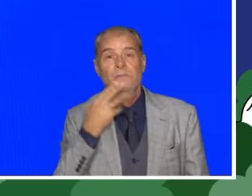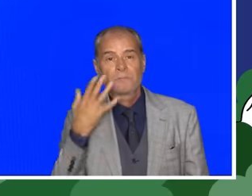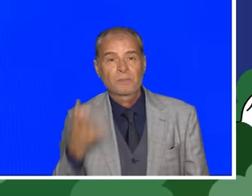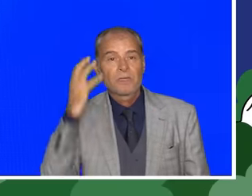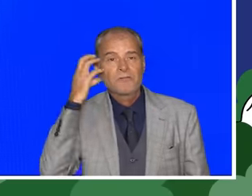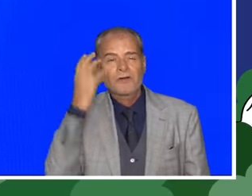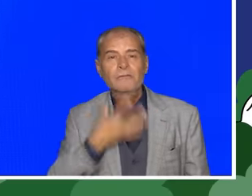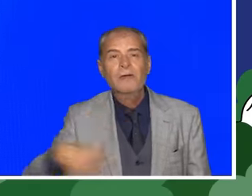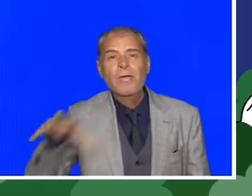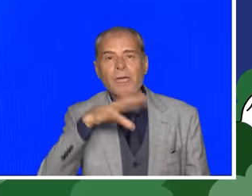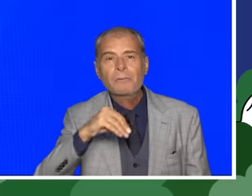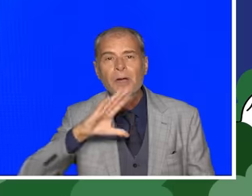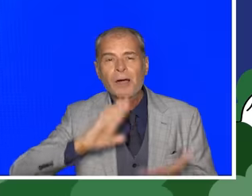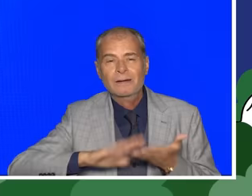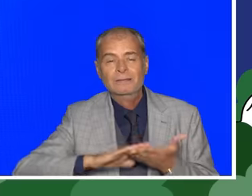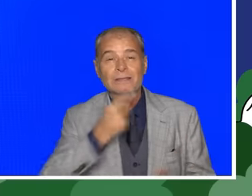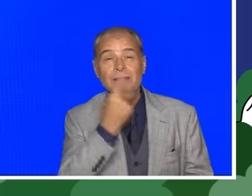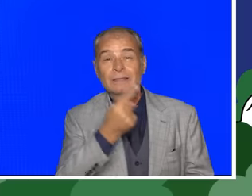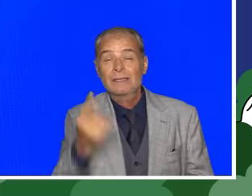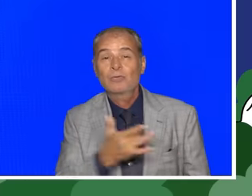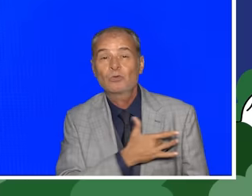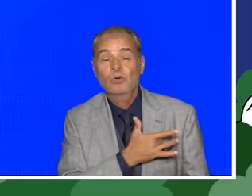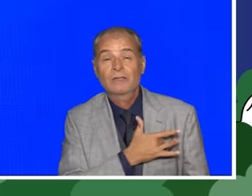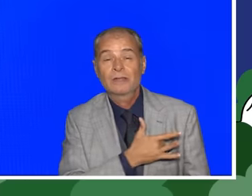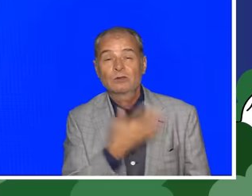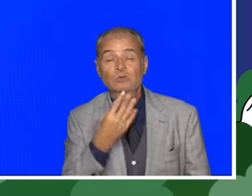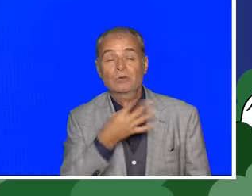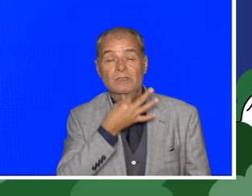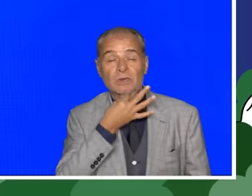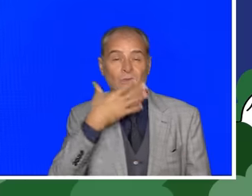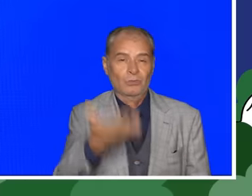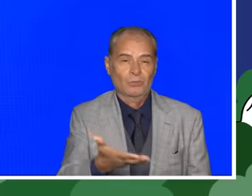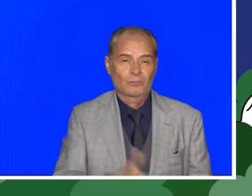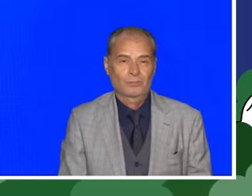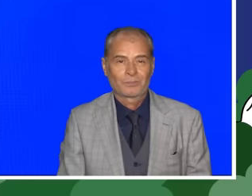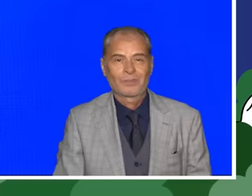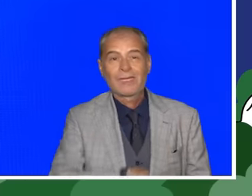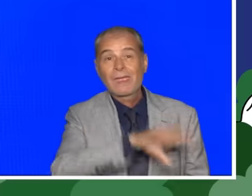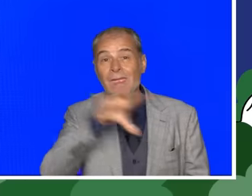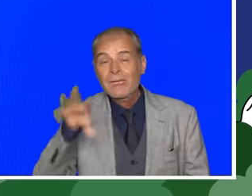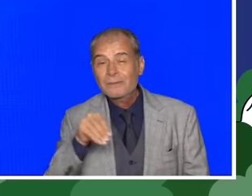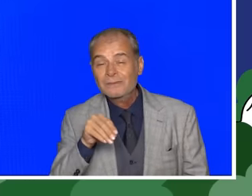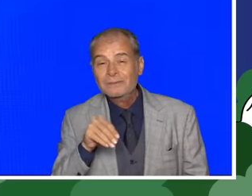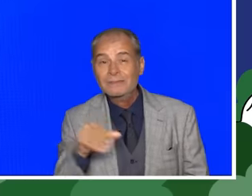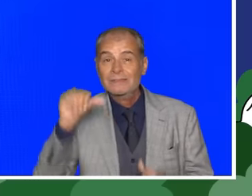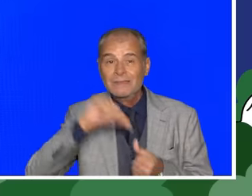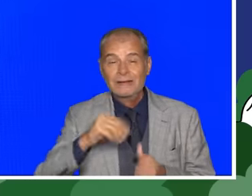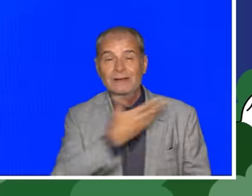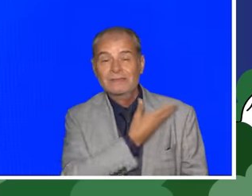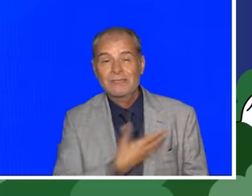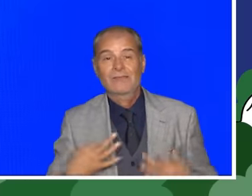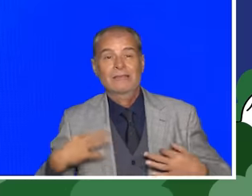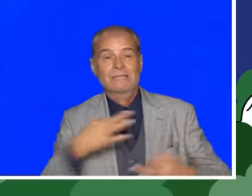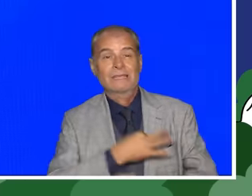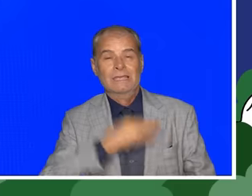vakıftaki tüm arkadaşlarıma da yürekten teşekkür ediyorum hepinizi tekrar sevgi